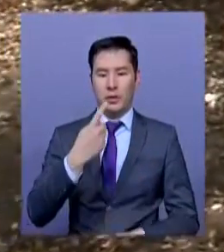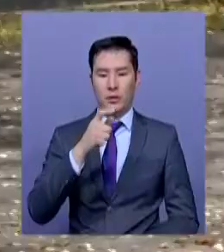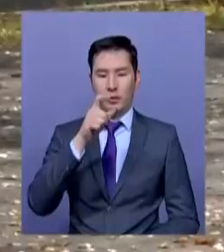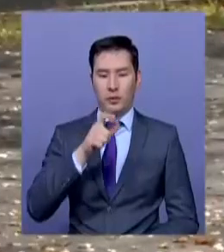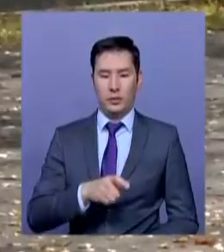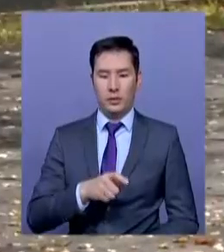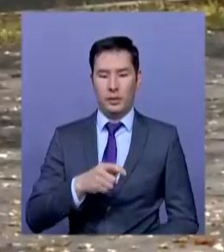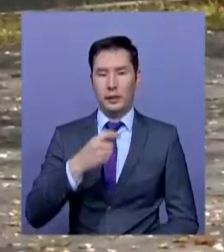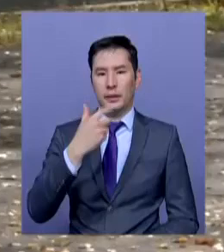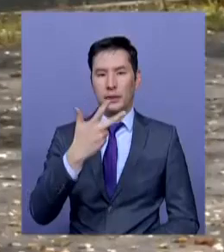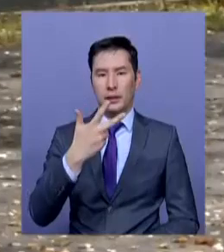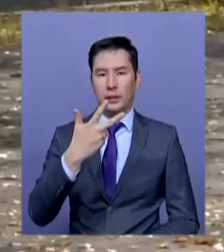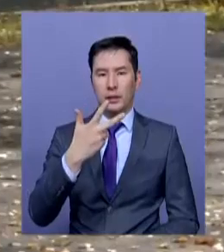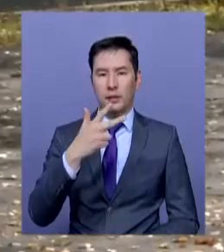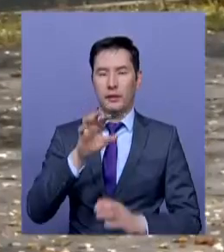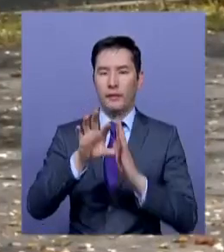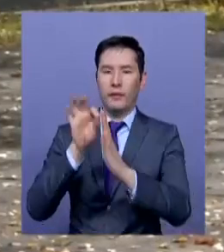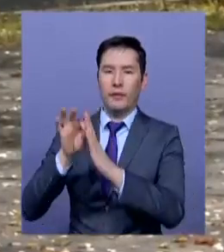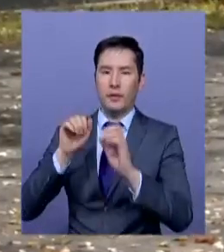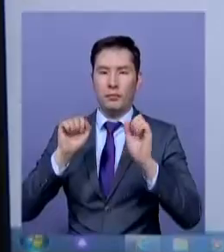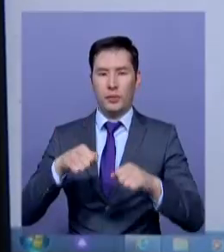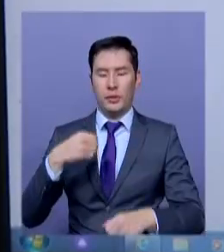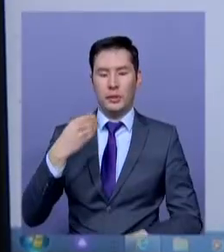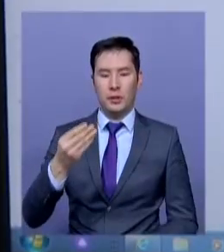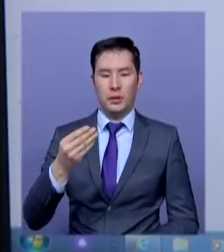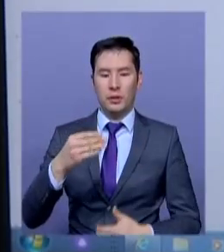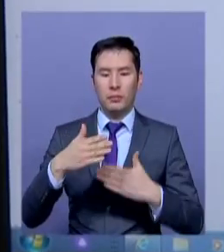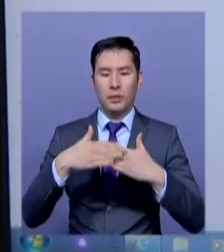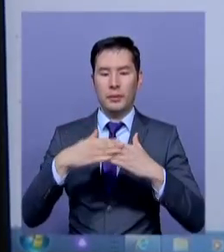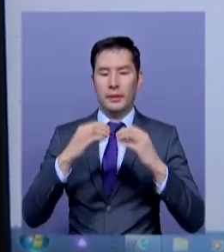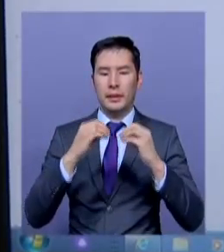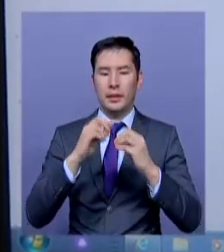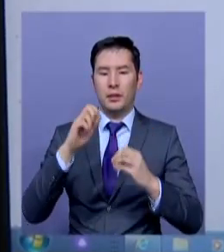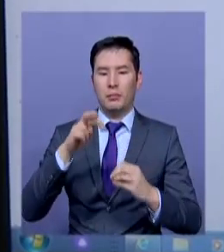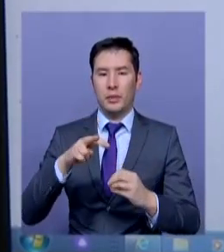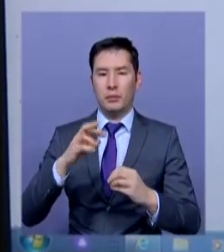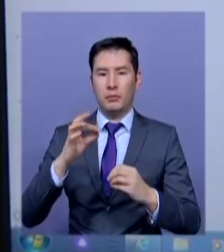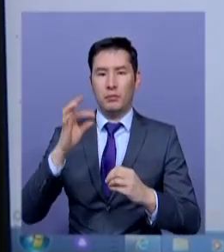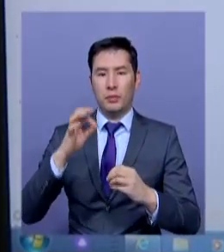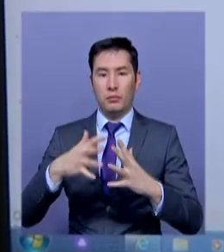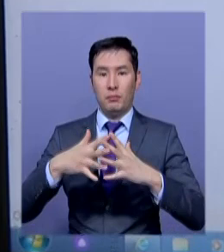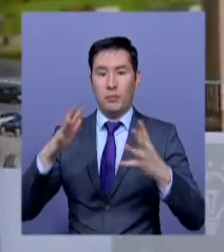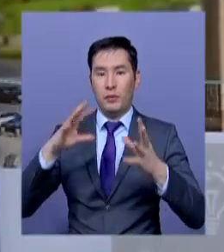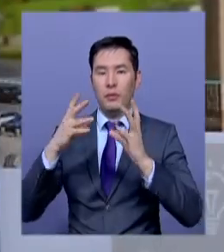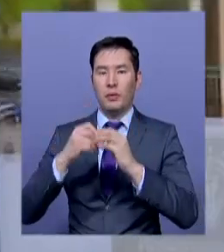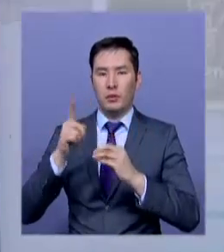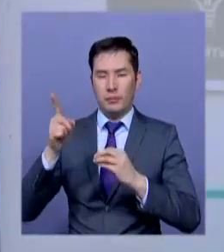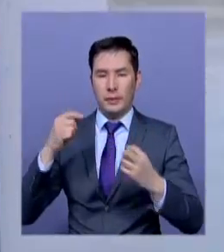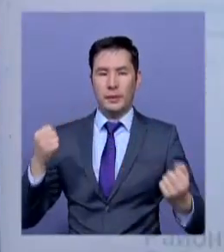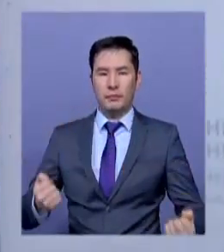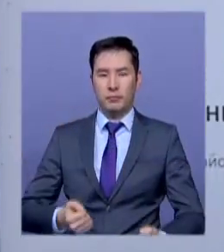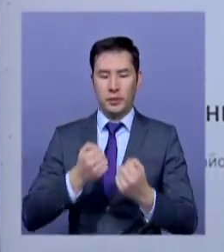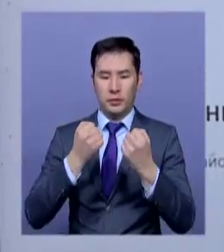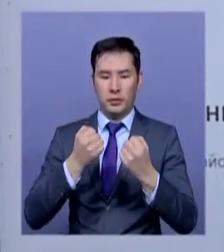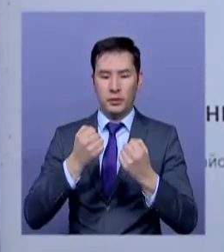3 жобаға өз дауысын бере алады. Ал жоба жүзеге асу үшін 10 балдан аса жинау керек. Сонда ғана идеяның қолдау тапқанын көреміз. Бізге